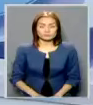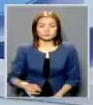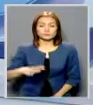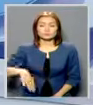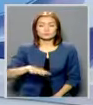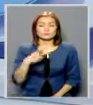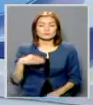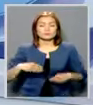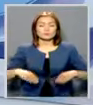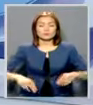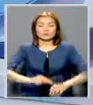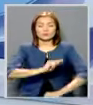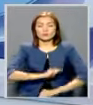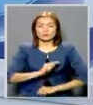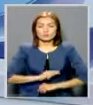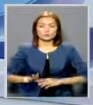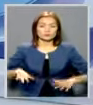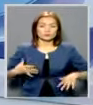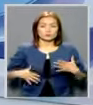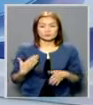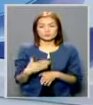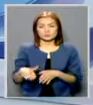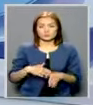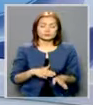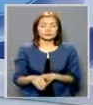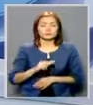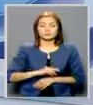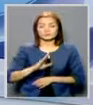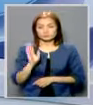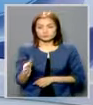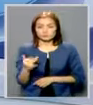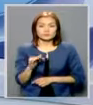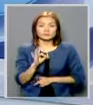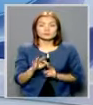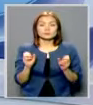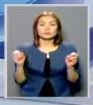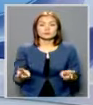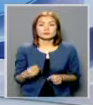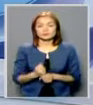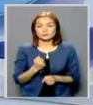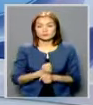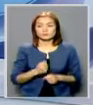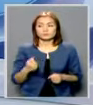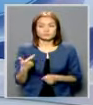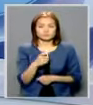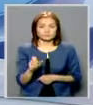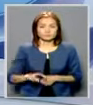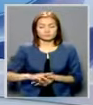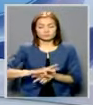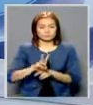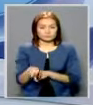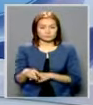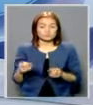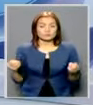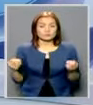Ел аумағында егіс жұмыстарын жүргізуге дайындық кезең-кезеңмен жүзеге асуда. Бұл мақсатта арнайы техникаларды көгілдір отынмен қамтамасыз ету